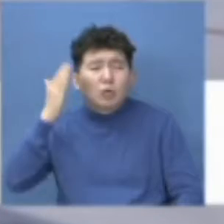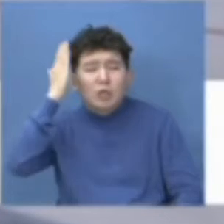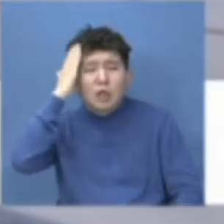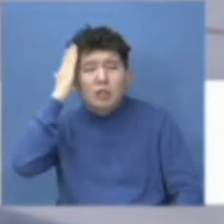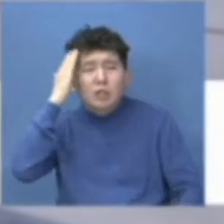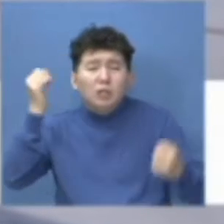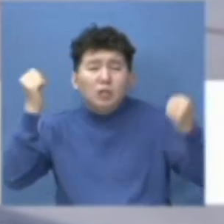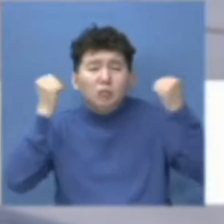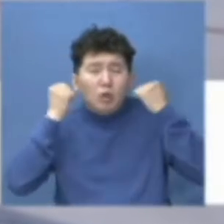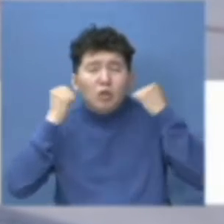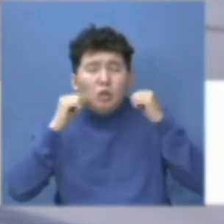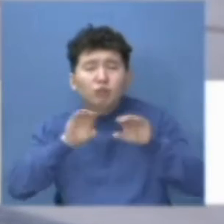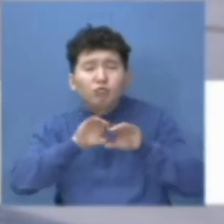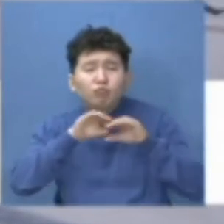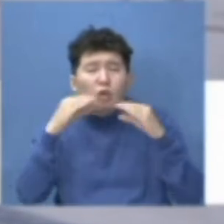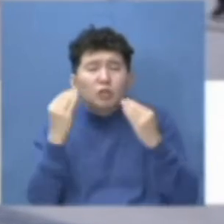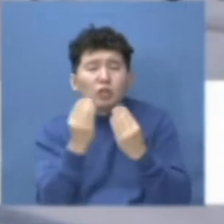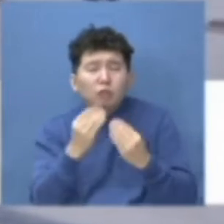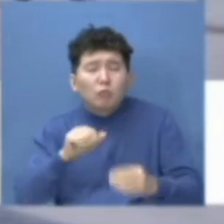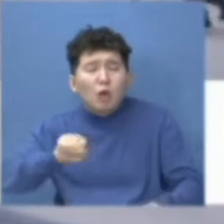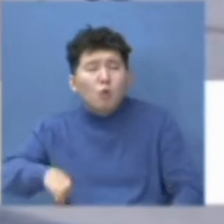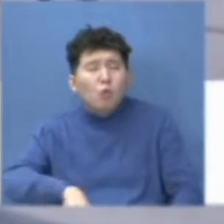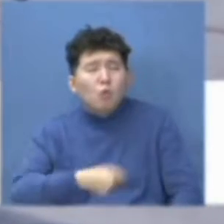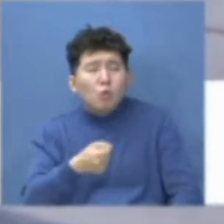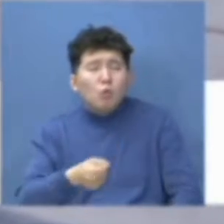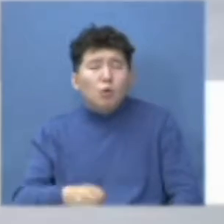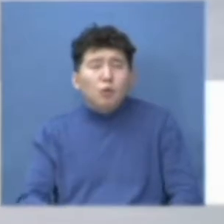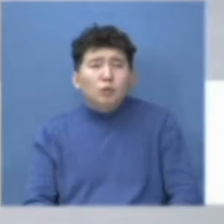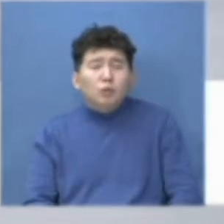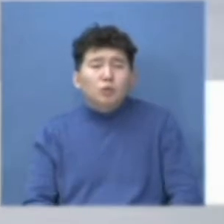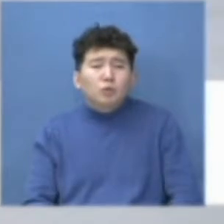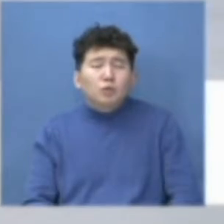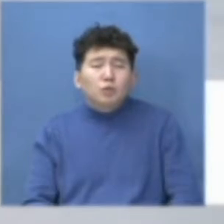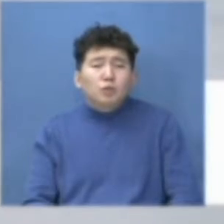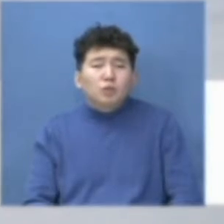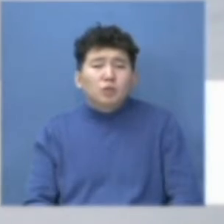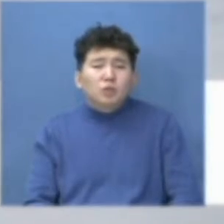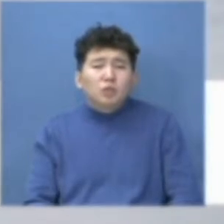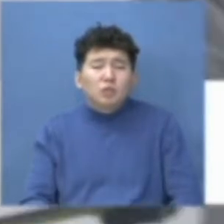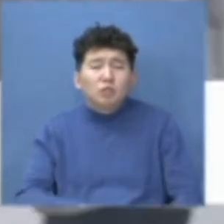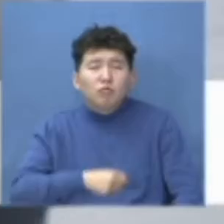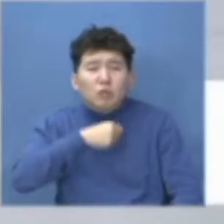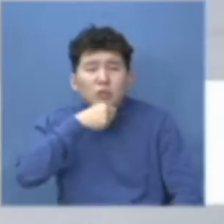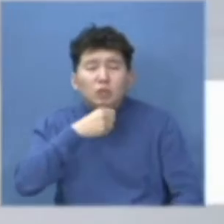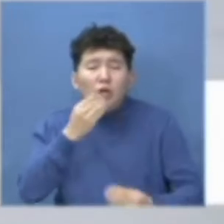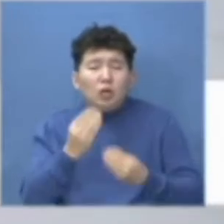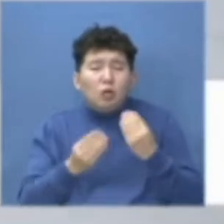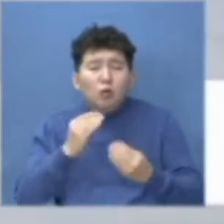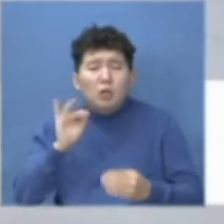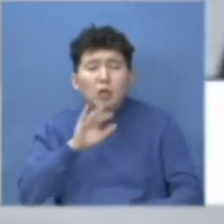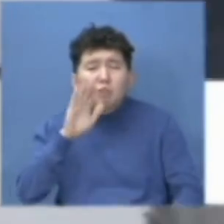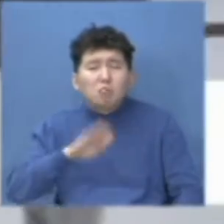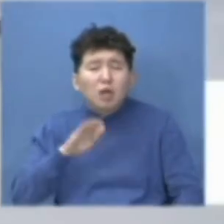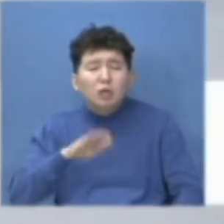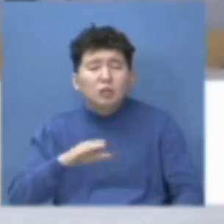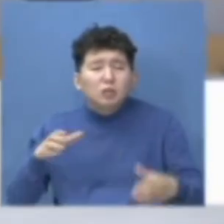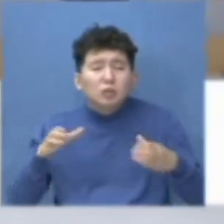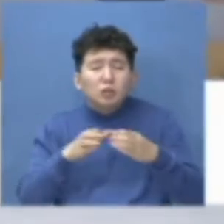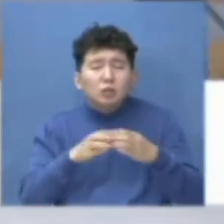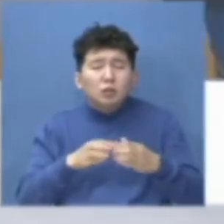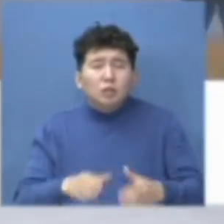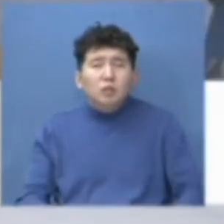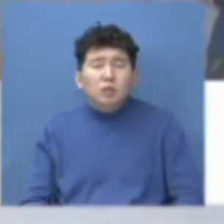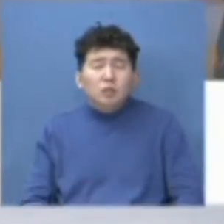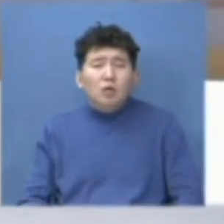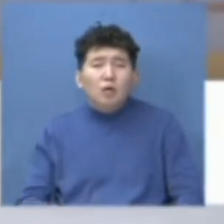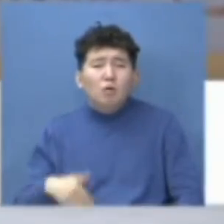которые шайбой и клюшкой, как говорится, на «ты». Это касается не только возрастных игроков, но и младших составов. Осознавая всю пользу